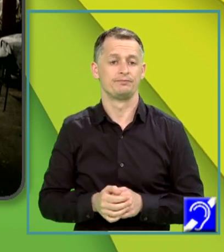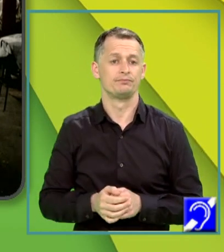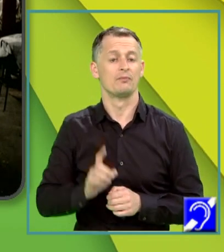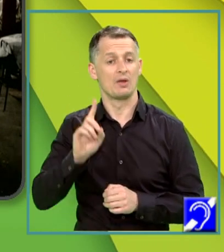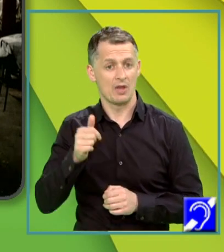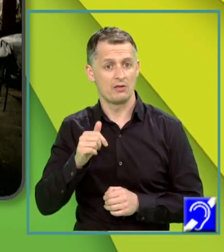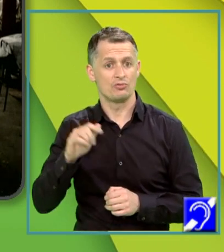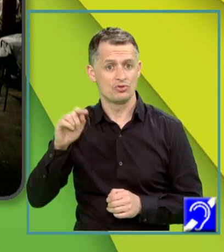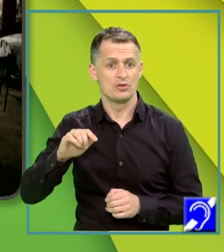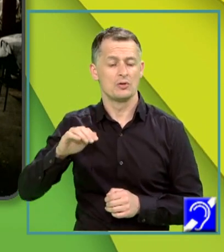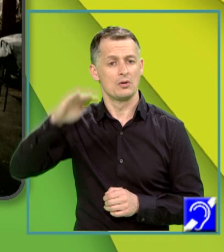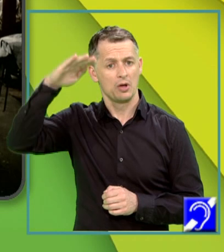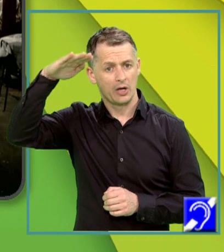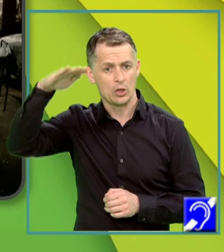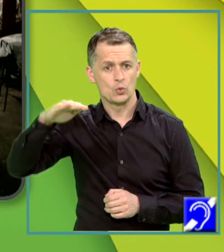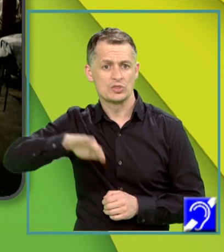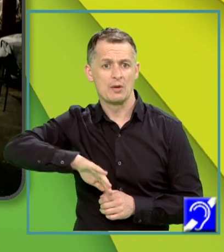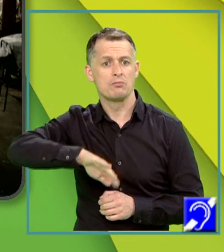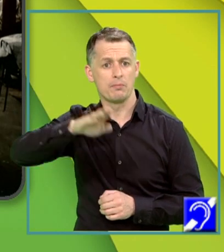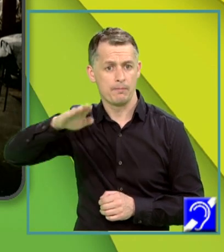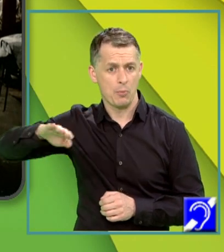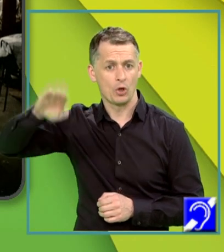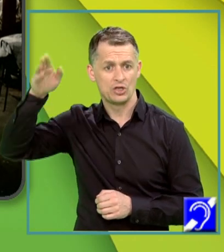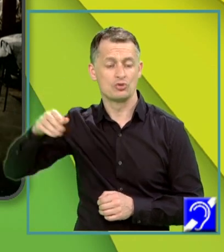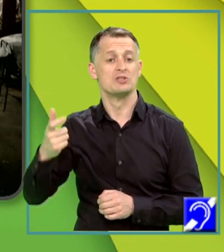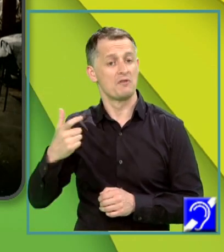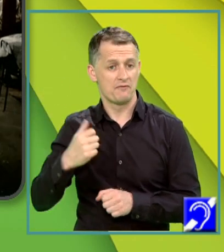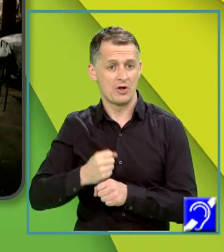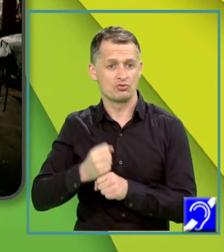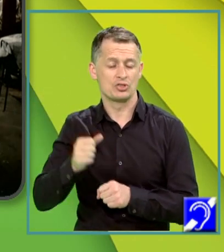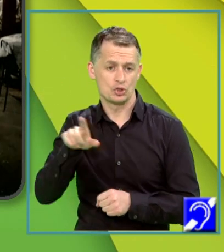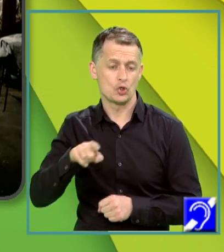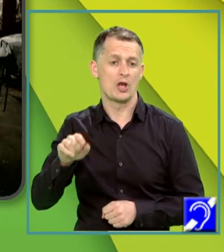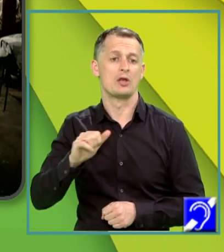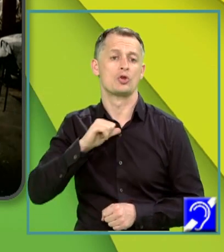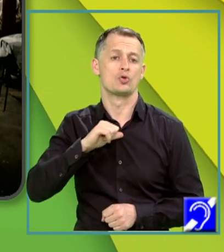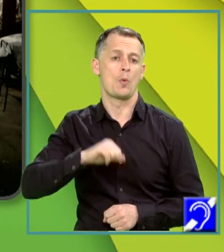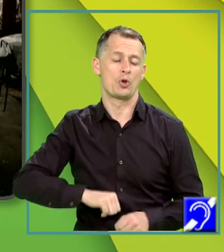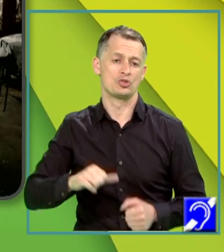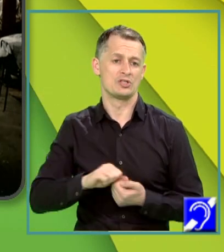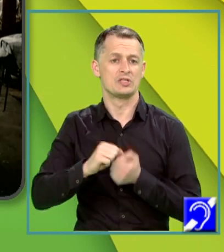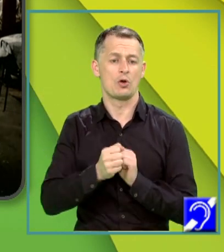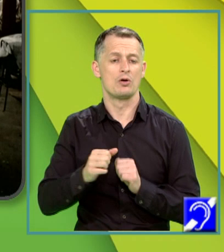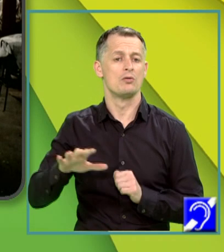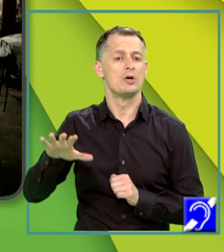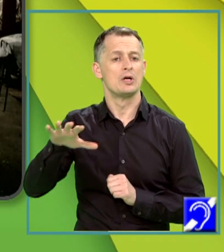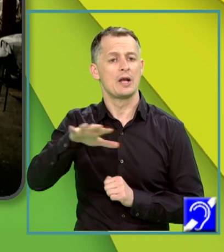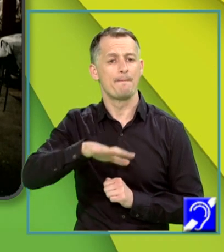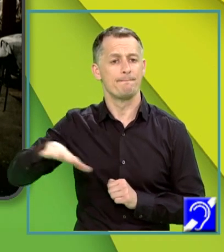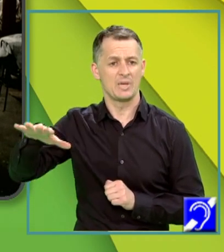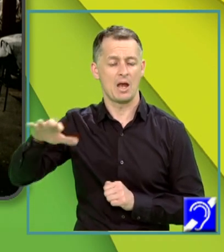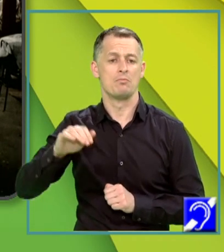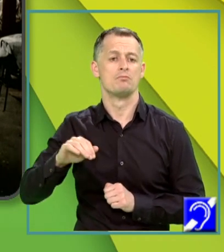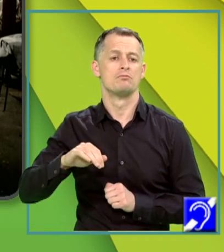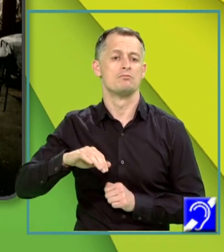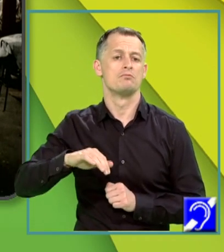altitudinile reduse și solurile fertile cerealele se cultivă și În Podișul Dobrogei și în câmpia Moldovei sau a jijiei